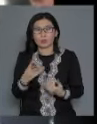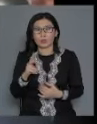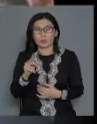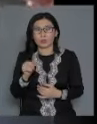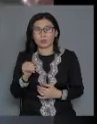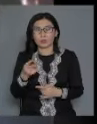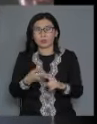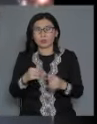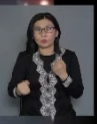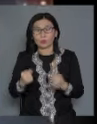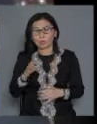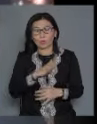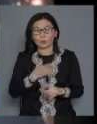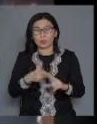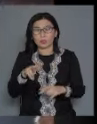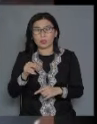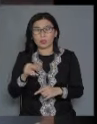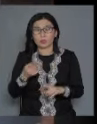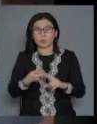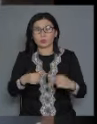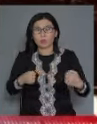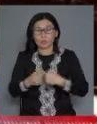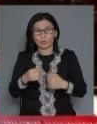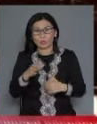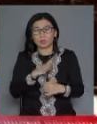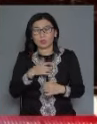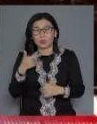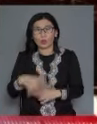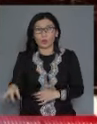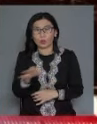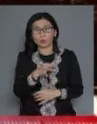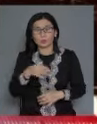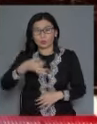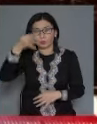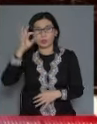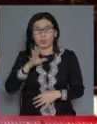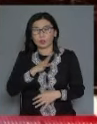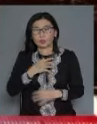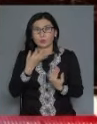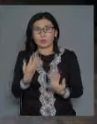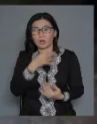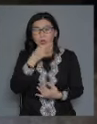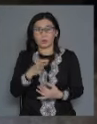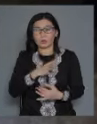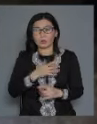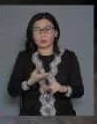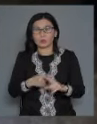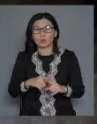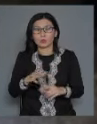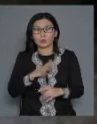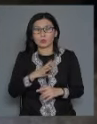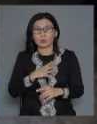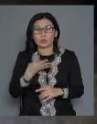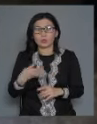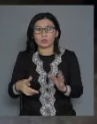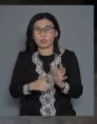көлігі басты жолмен келе жатқан Lada Priora көлігімен соқтығысқан. Атырау облыстық полиция департаментінің мәліметінше, жол көлік оқиғасы салдарынан